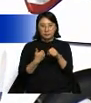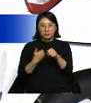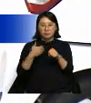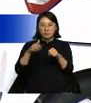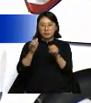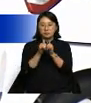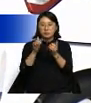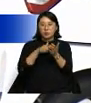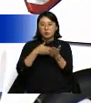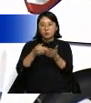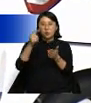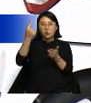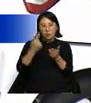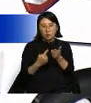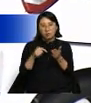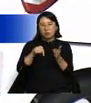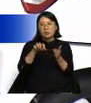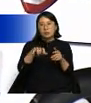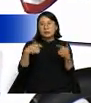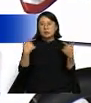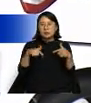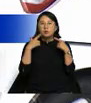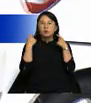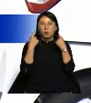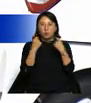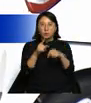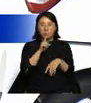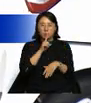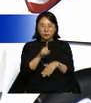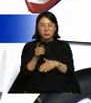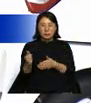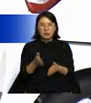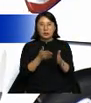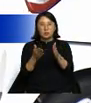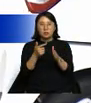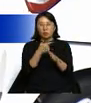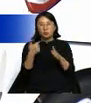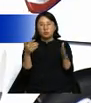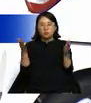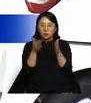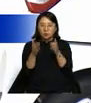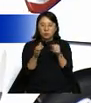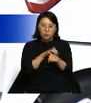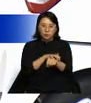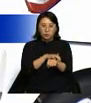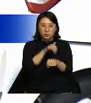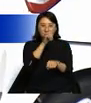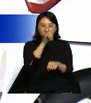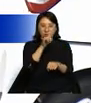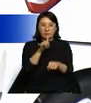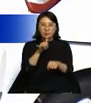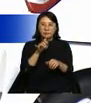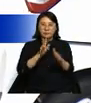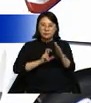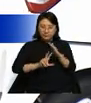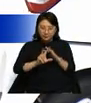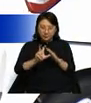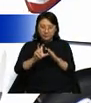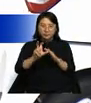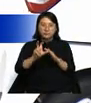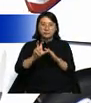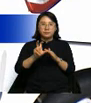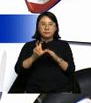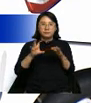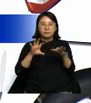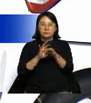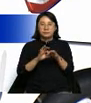분들이 동두천을 와도 여기는 항상 제자리다. 도로가 좁아서 불편하기도 했고요. 또